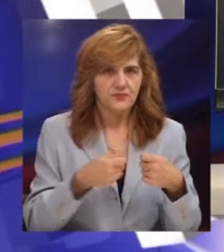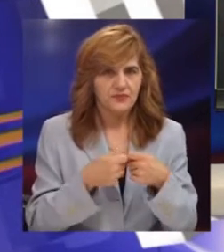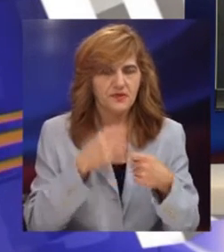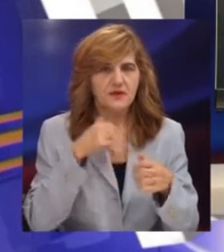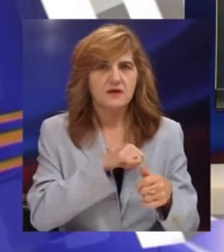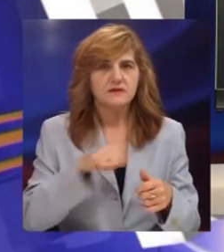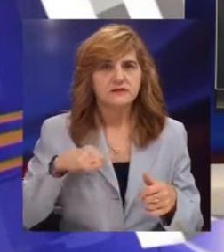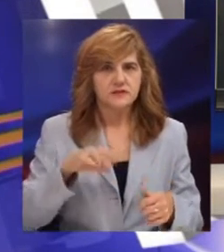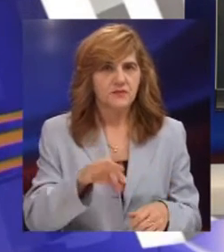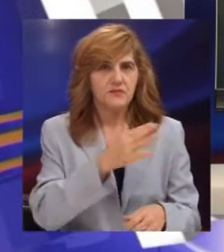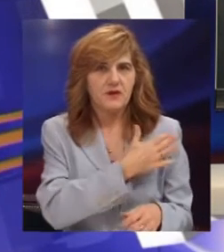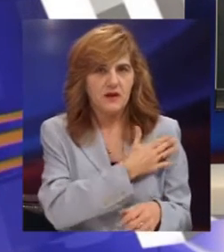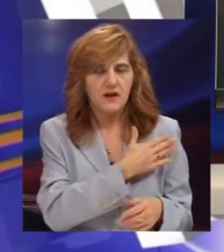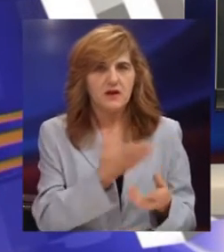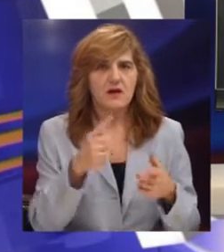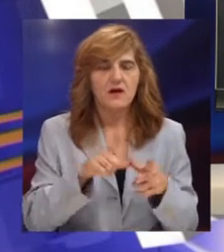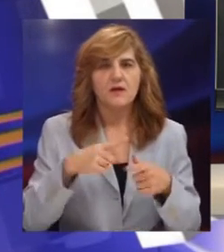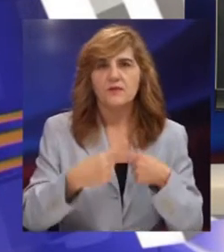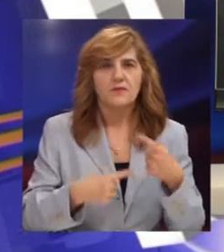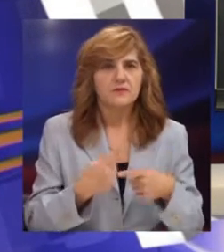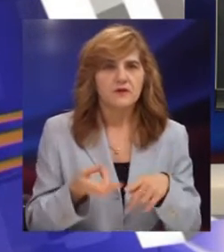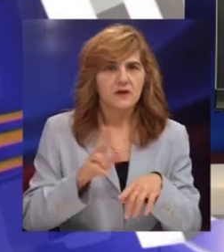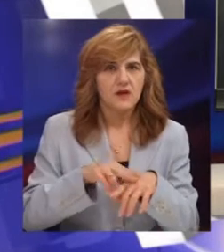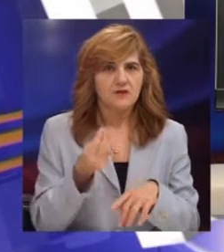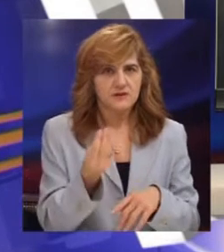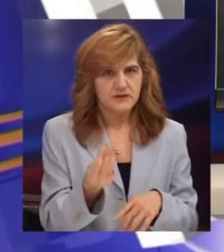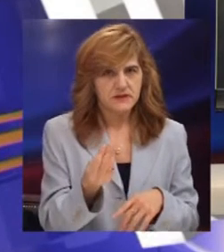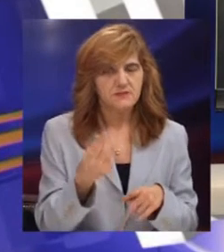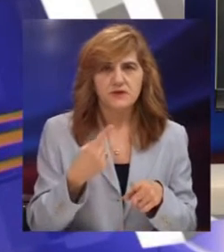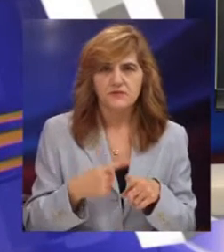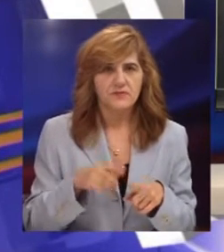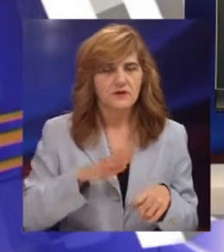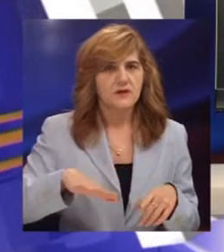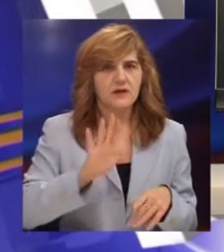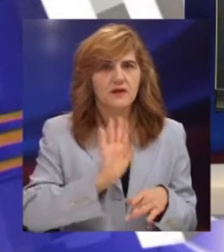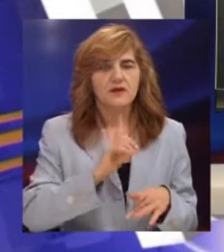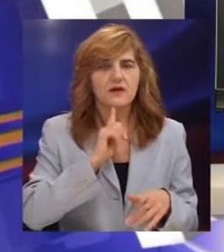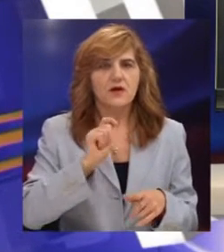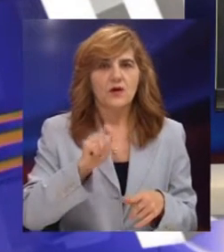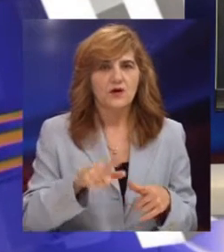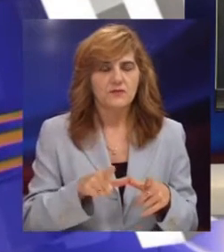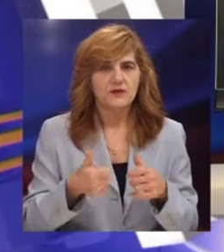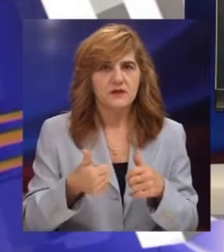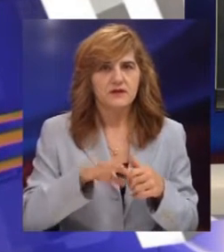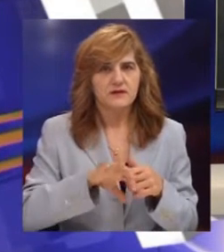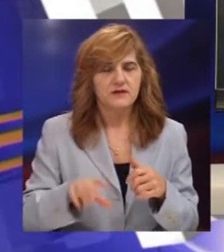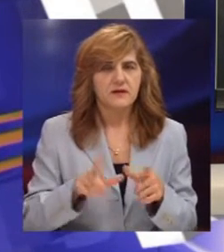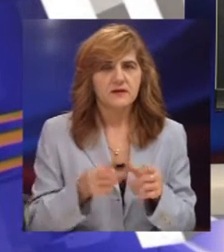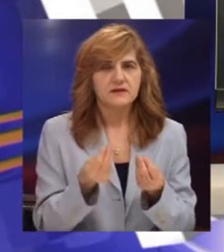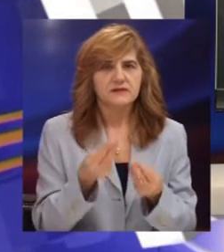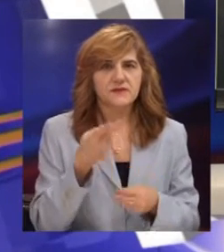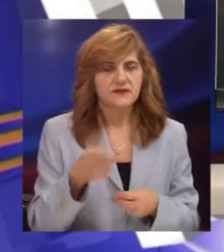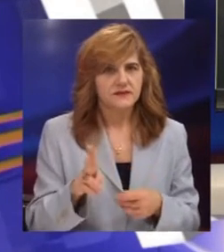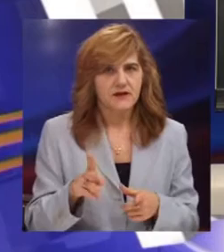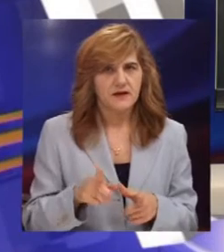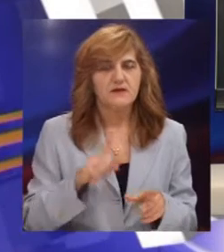izaberu gradonačelnika. Najveće promjene doživjela je lista Za Srbiju, s obzirom da su svi njeni odbornici sada deo grupe vladajuće Srpske